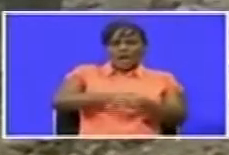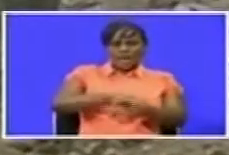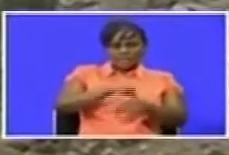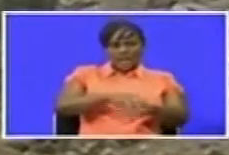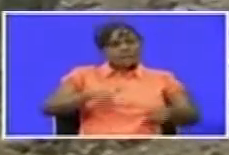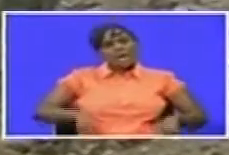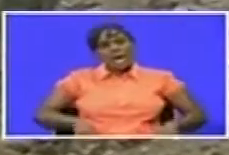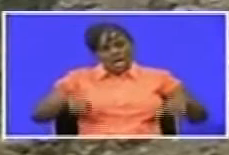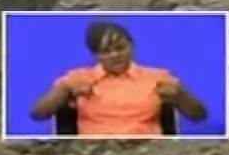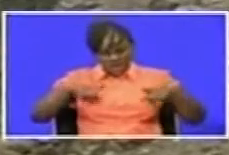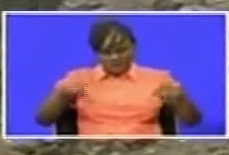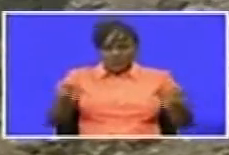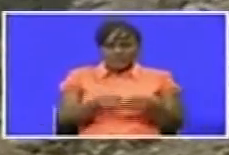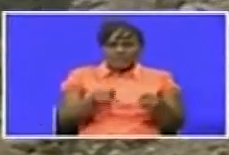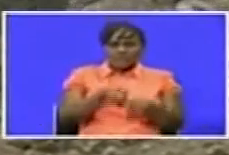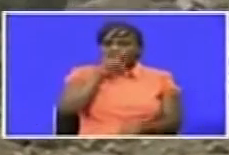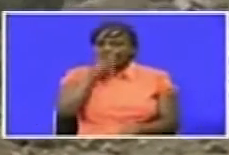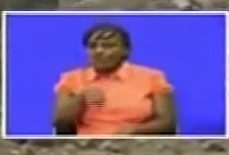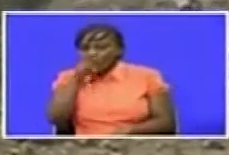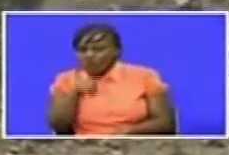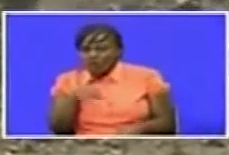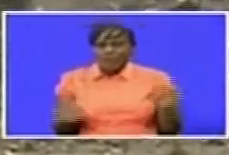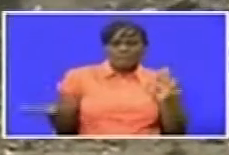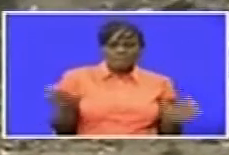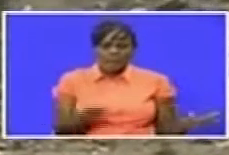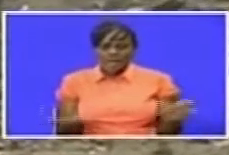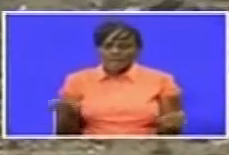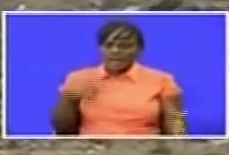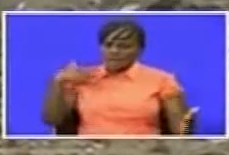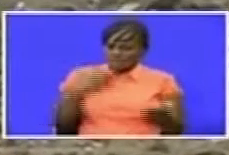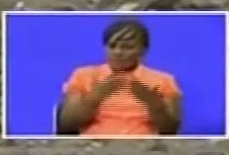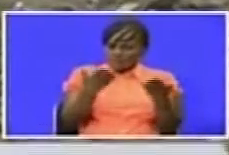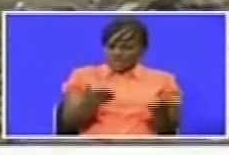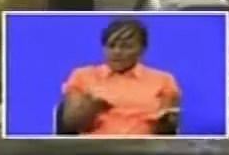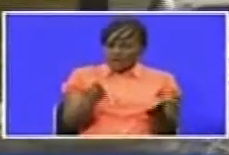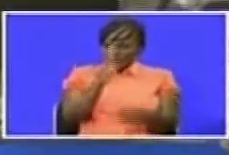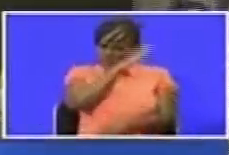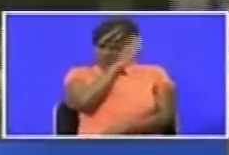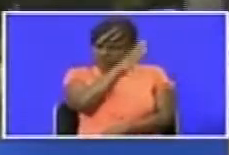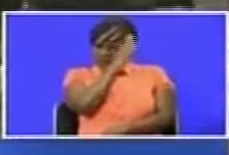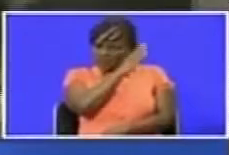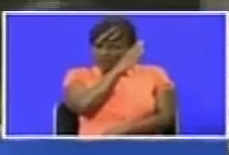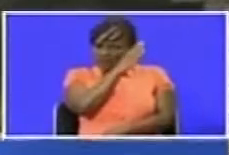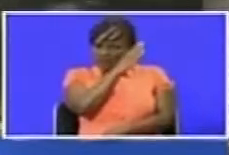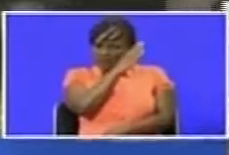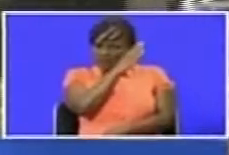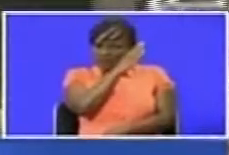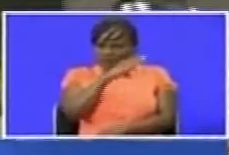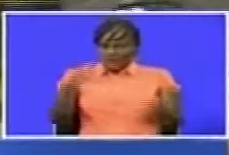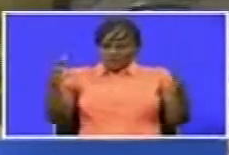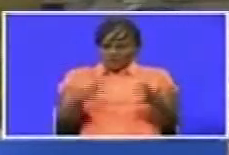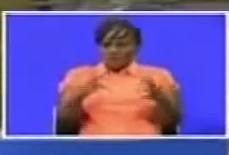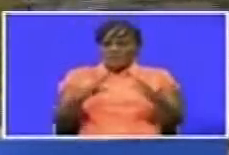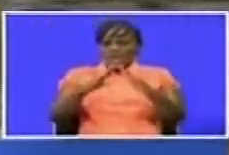wakiwa hai, wakiwemo kuku, bata. Na kufikia sasa saa 10 jioni hiyo ilikuwa imepatikana, na wakazi wa